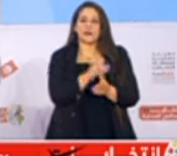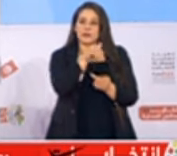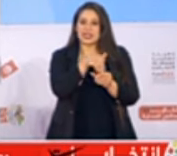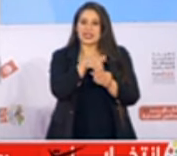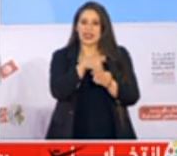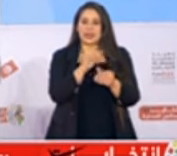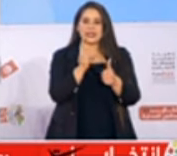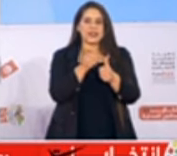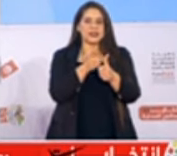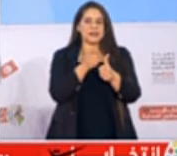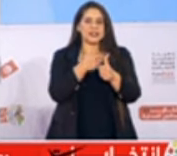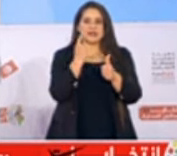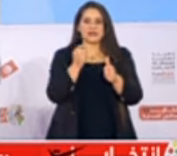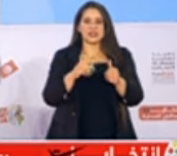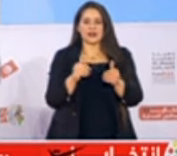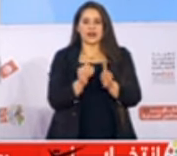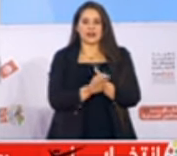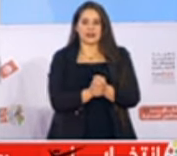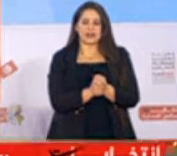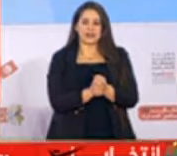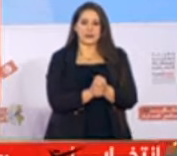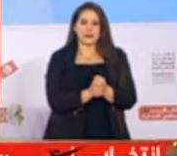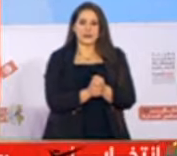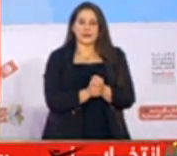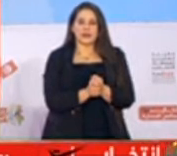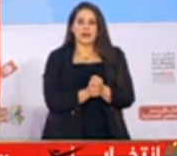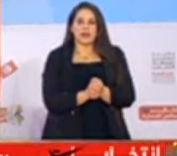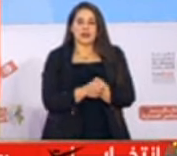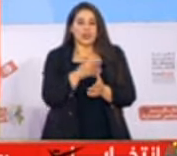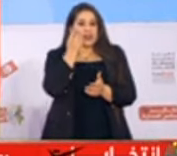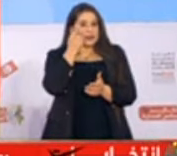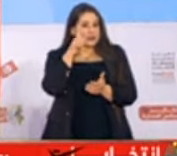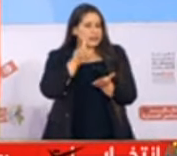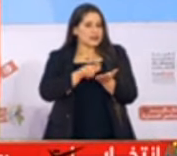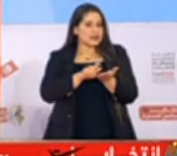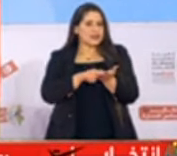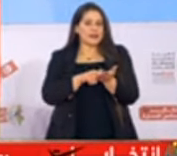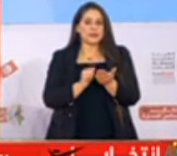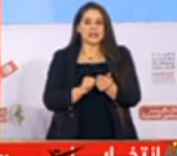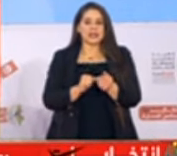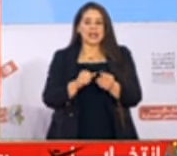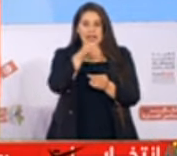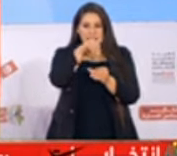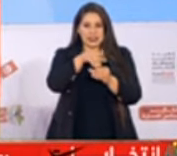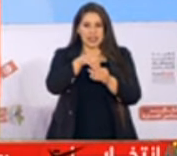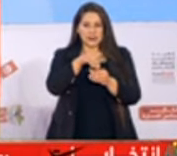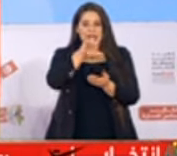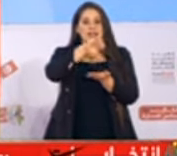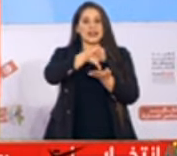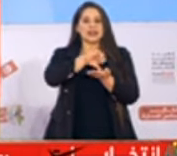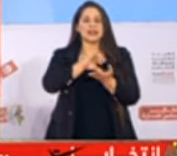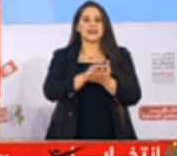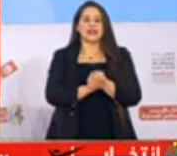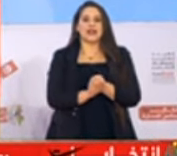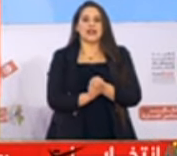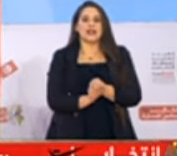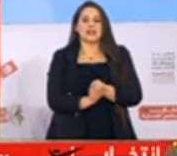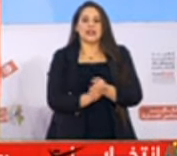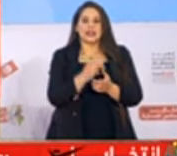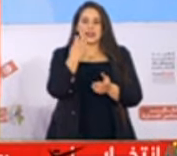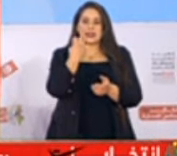بصفه خاصه. اكثر شيء لاحظناه في الانتخابات الرئاسيه هو مشاركه 3,700,000